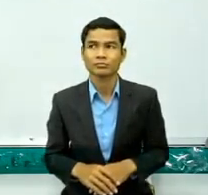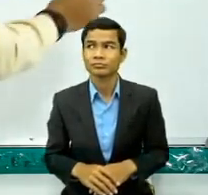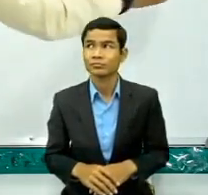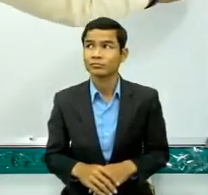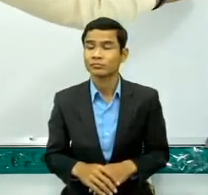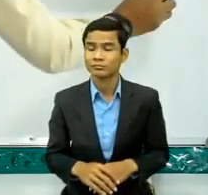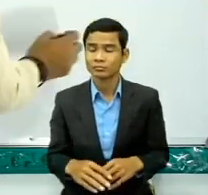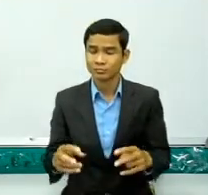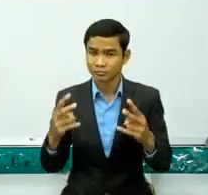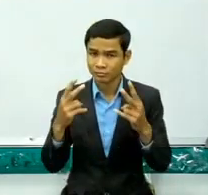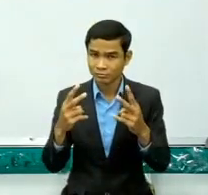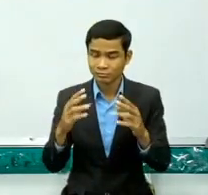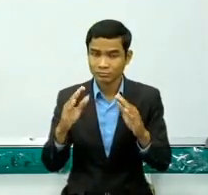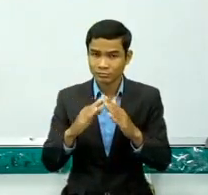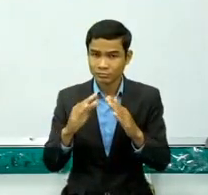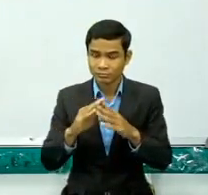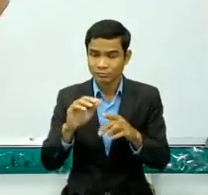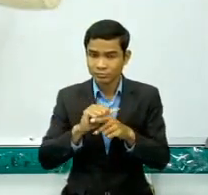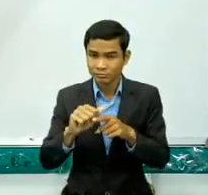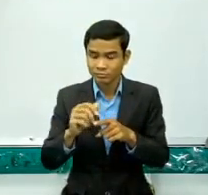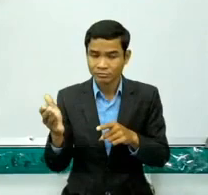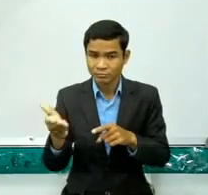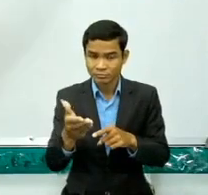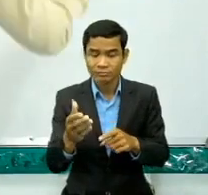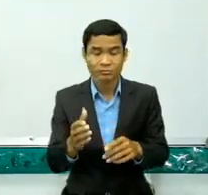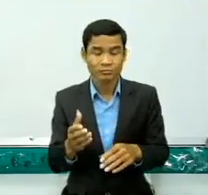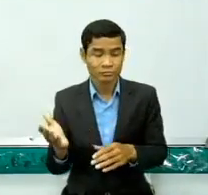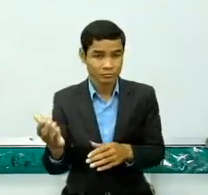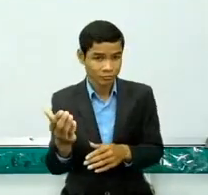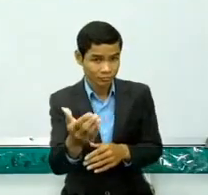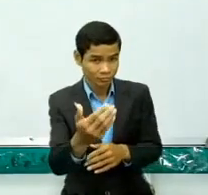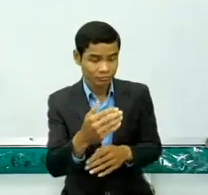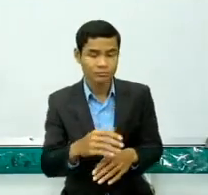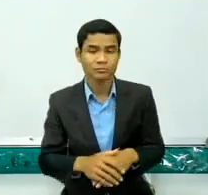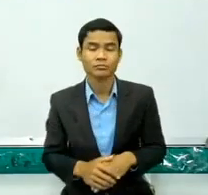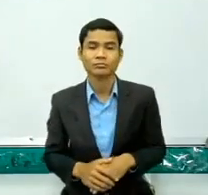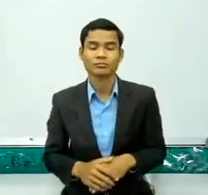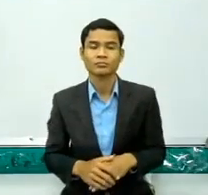ចាកូនលើកសិភៅកិច្ចការផ្ទះរបស់កូនឡើង